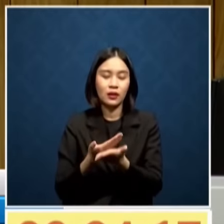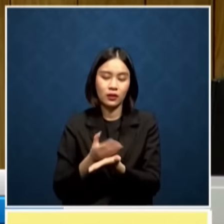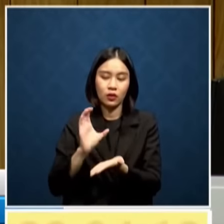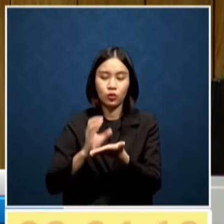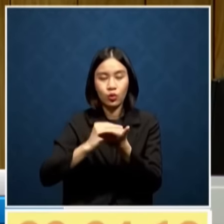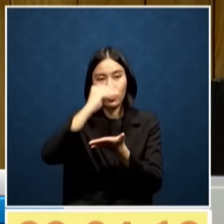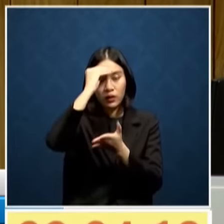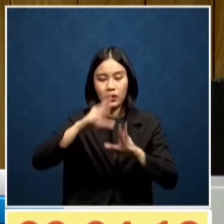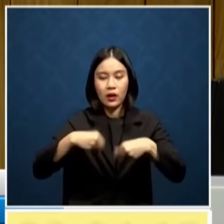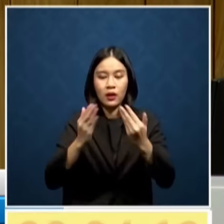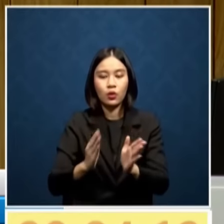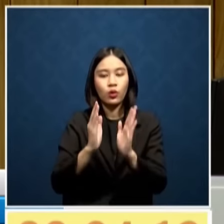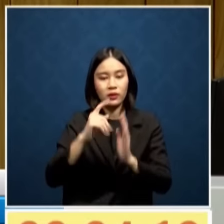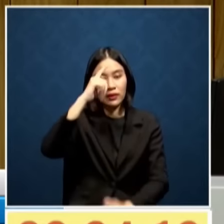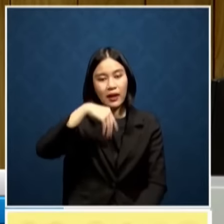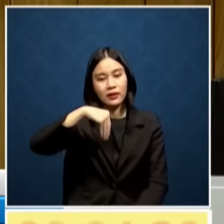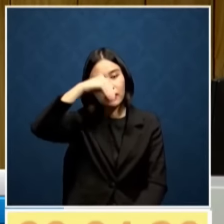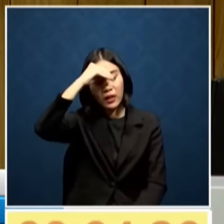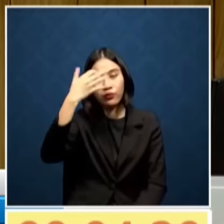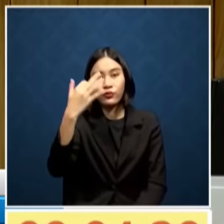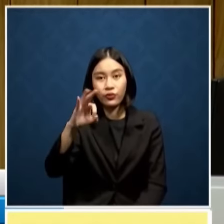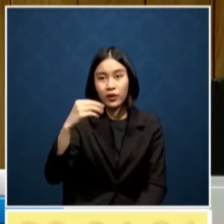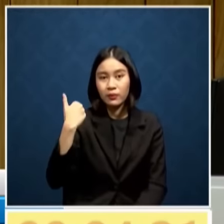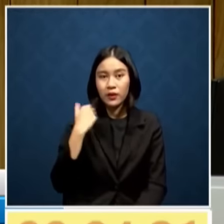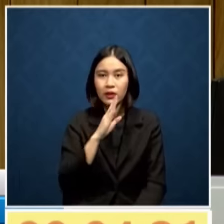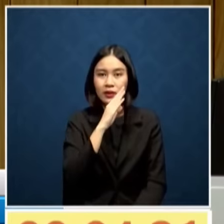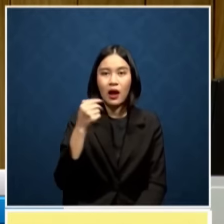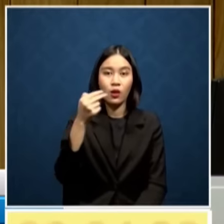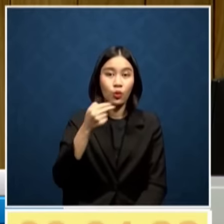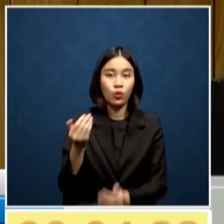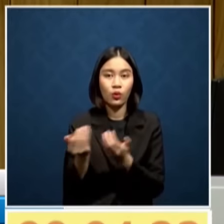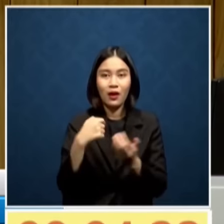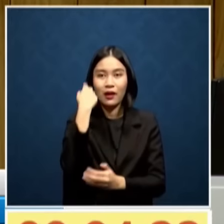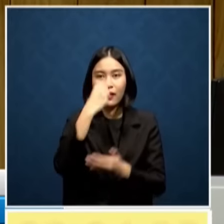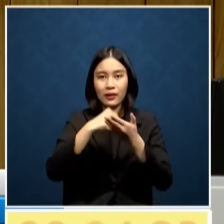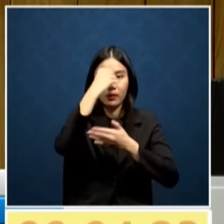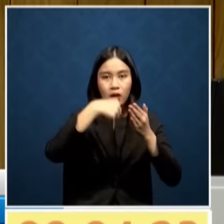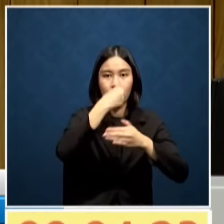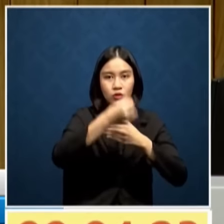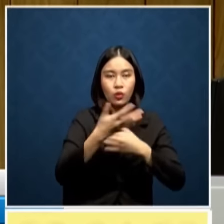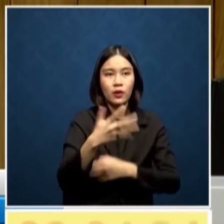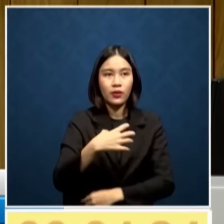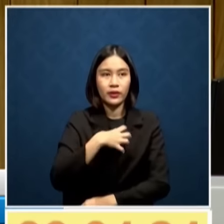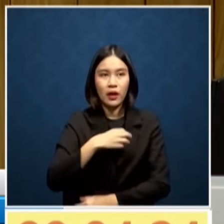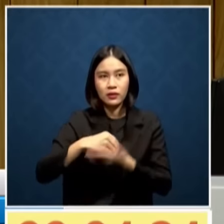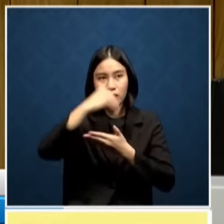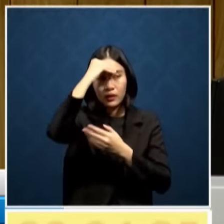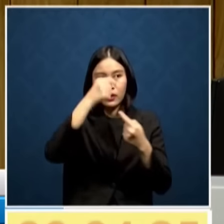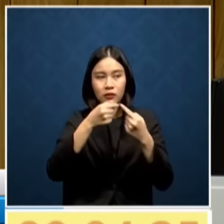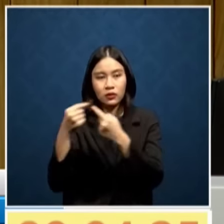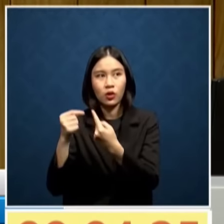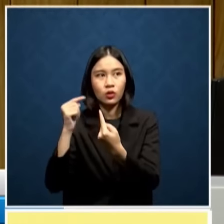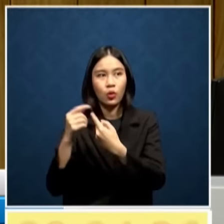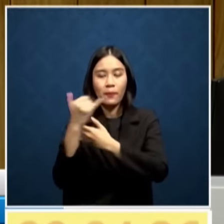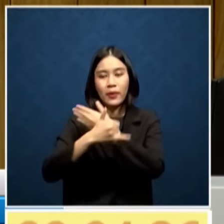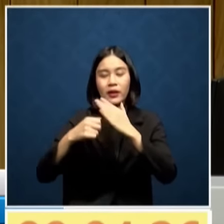าให้นักศึกษาไทยไปเรียนฟรีเยอะนะครับถ้าท่านลูกหลานท่านไหนที่จบมาแล้วและอยากจะไปเรียนต่อทาง